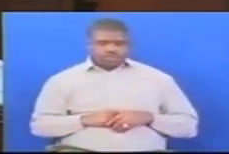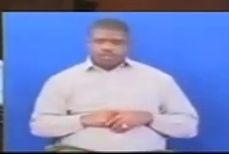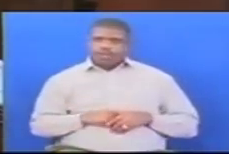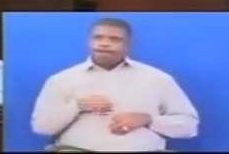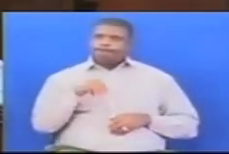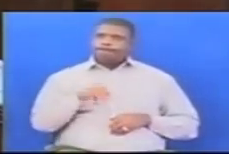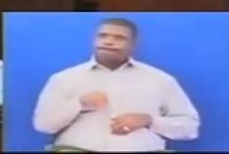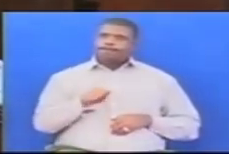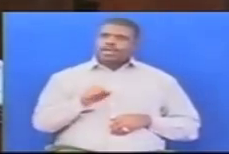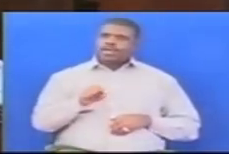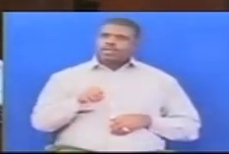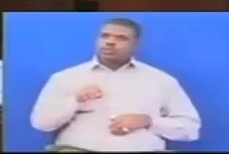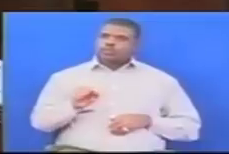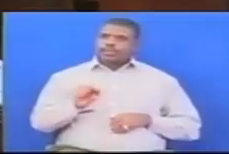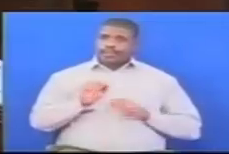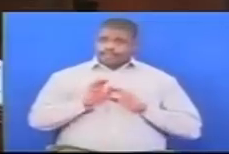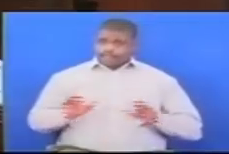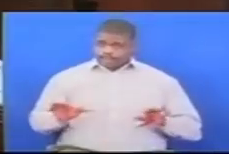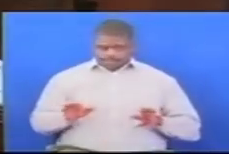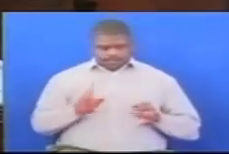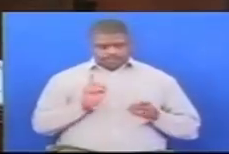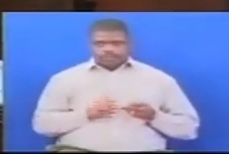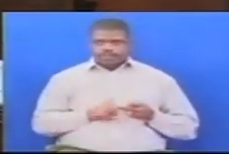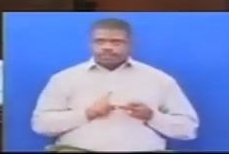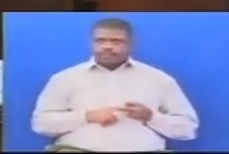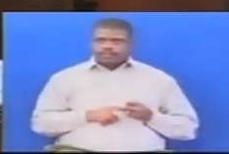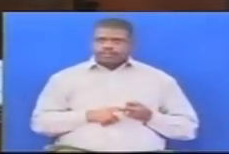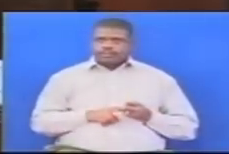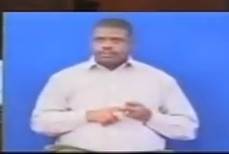Maswa saizi tayari,